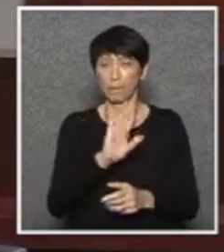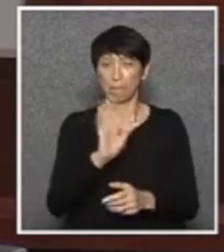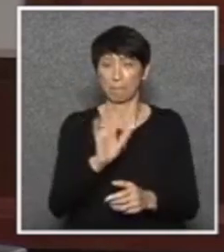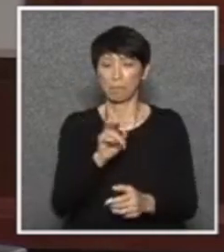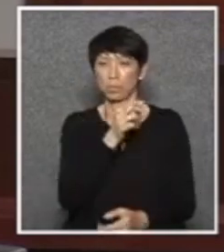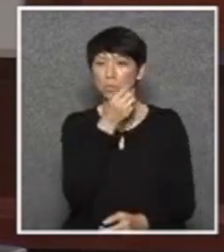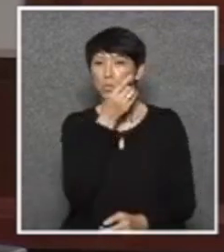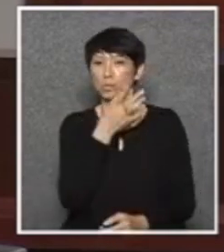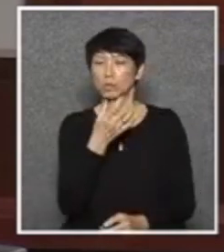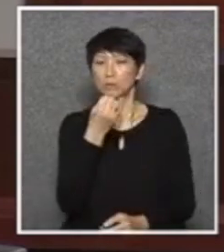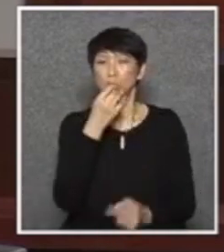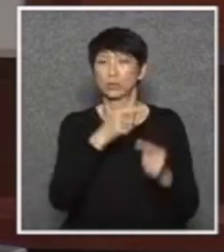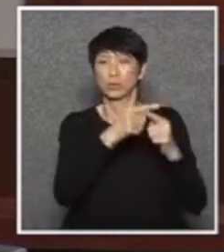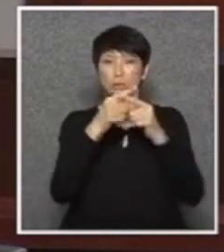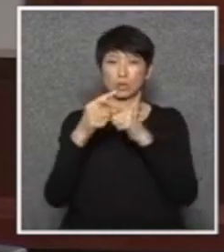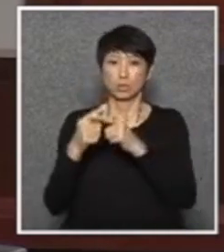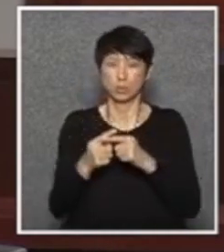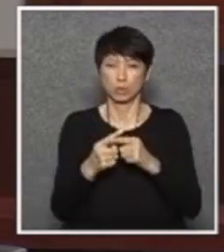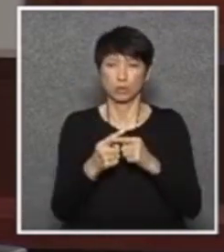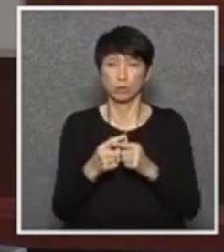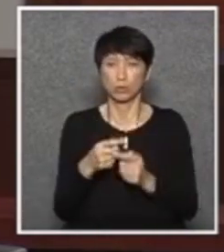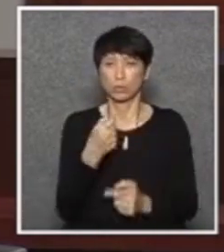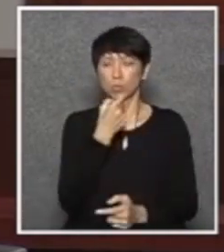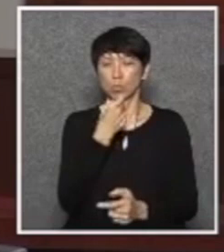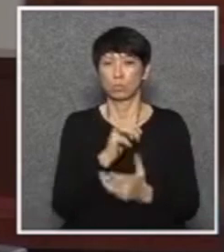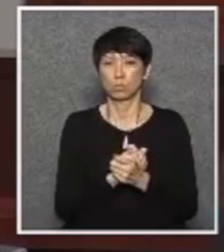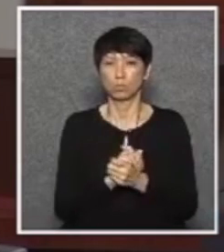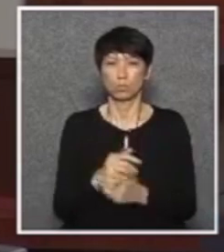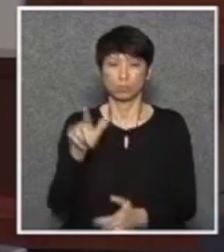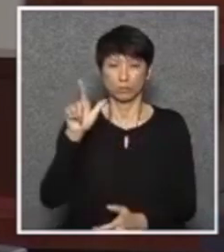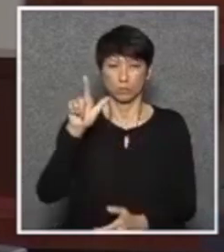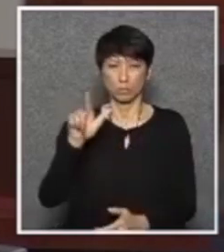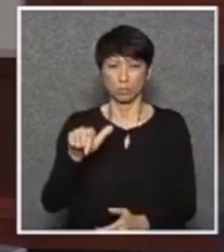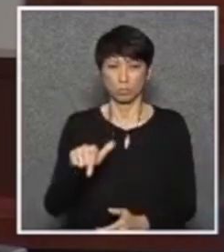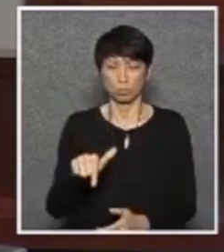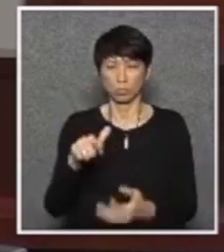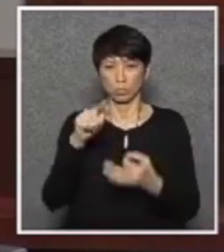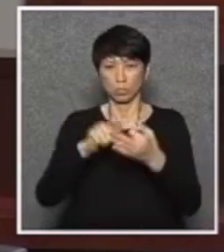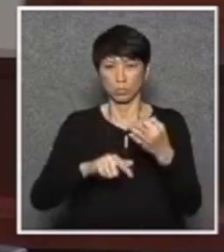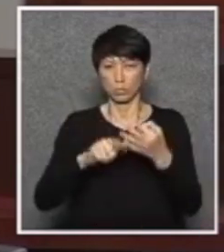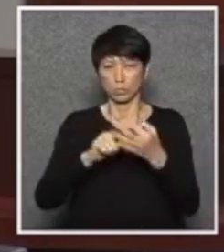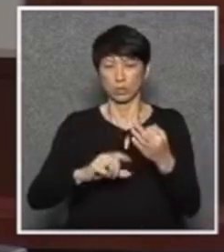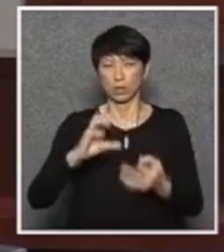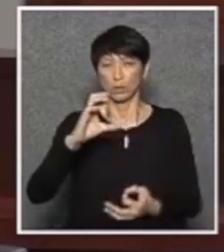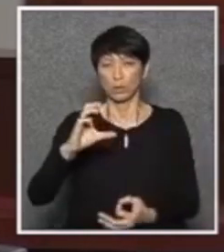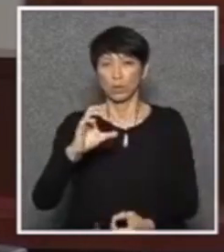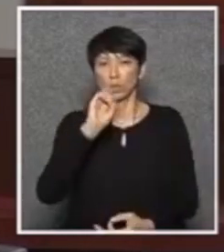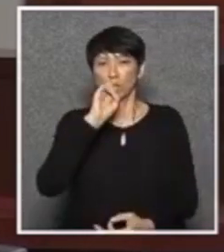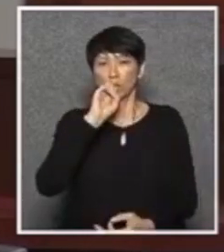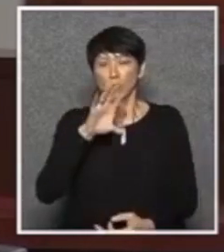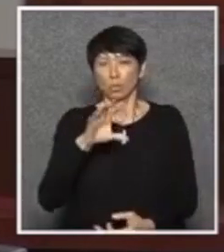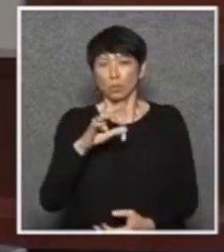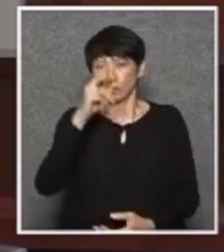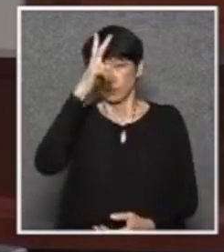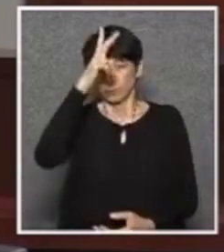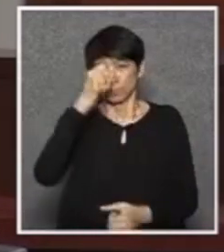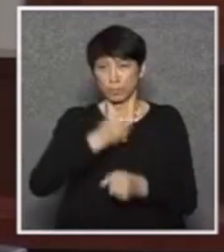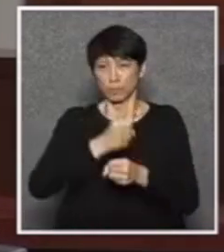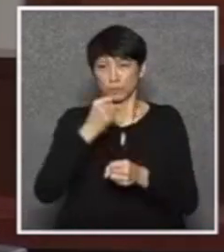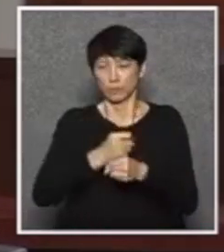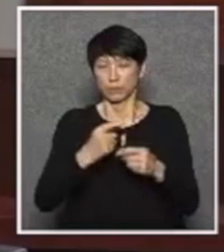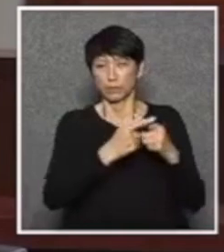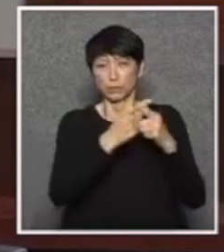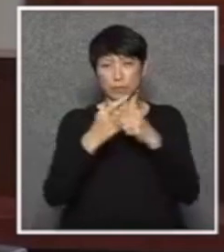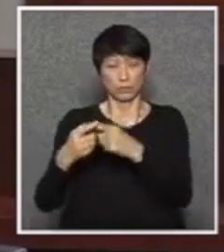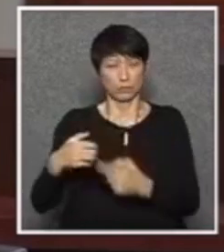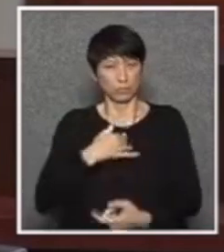市民那個意願。前政務司司長陳方安生更加發表聲明，指出政府的做法令公眾質